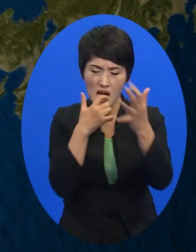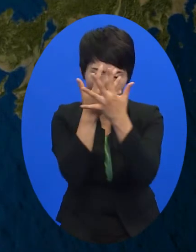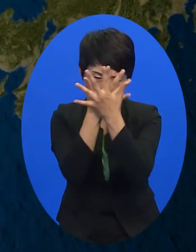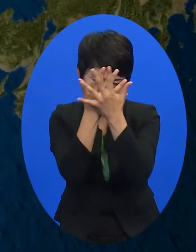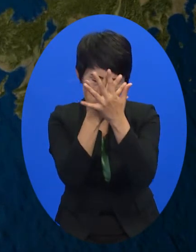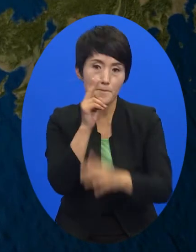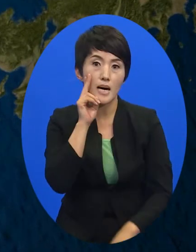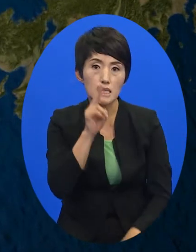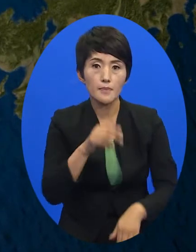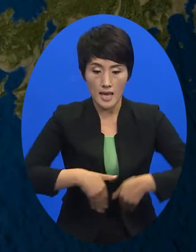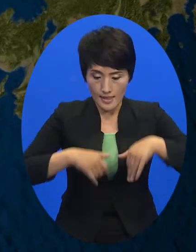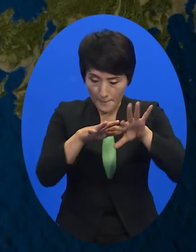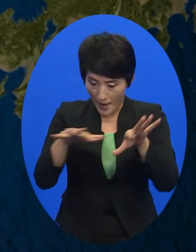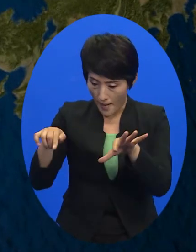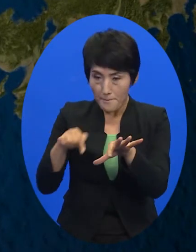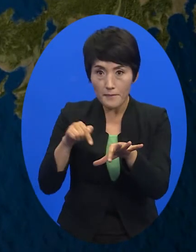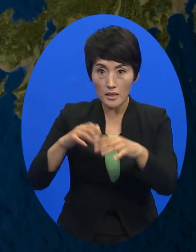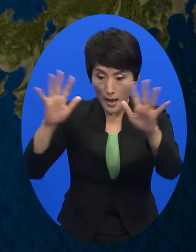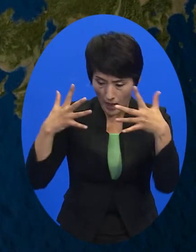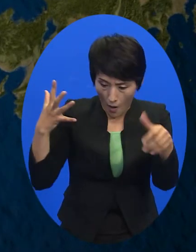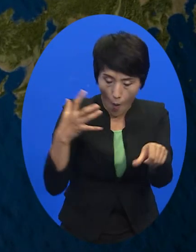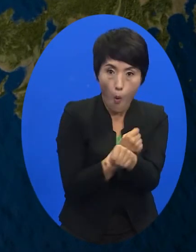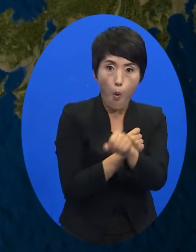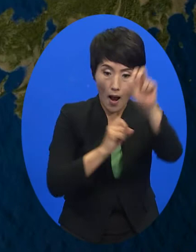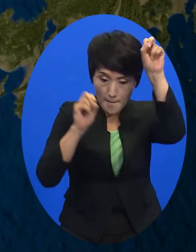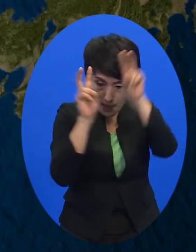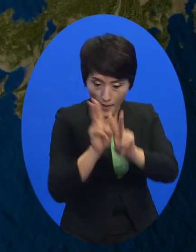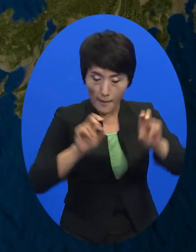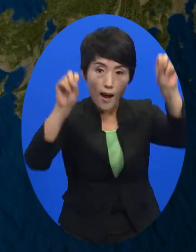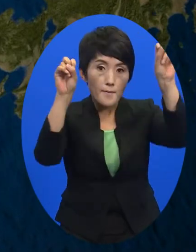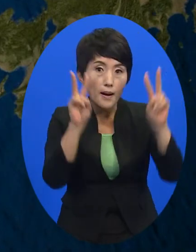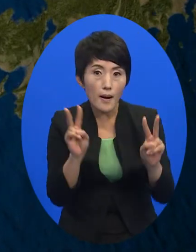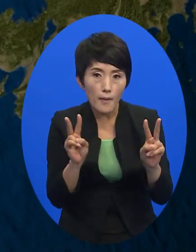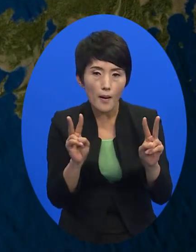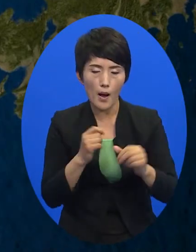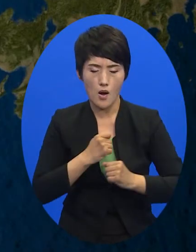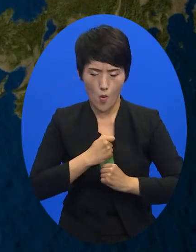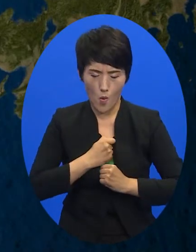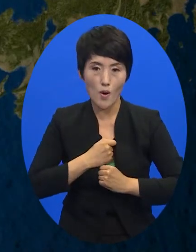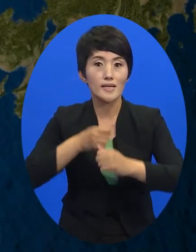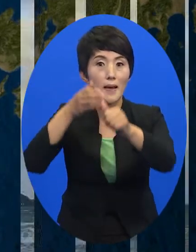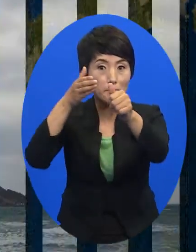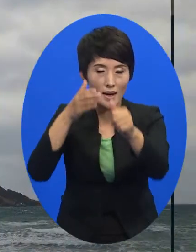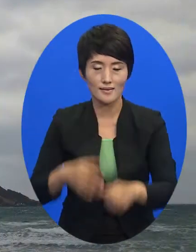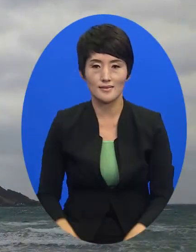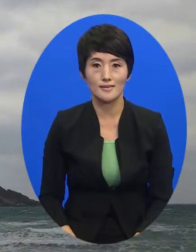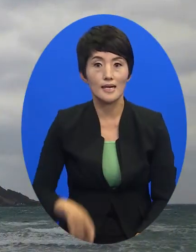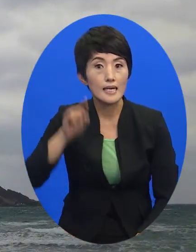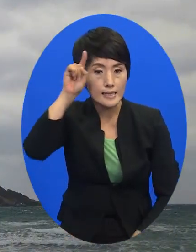끼겠는데요. 특히 남해상에는 돌풍을 동반한 천둥과 번개가 치는 곳이 있겠습니다.